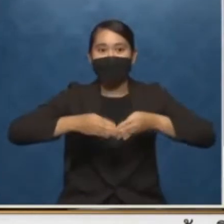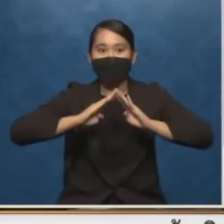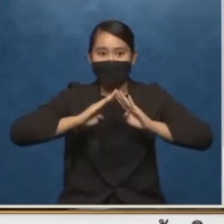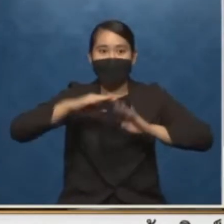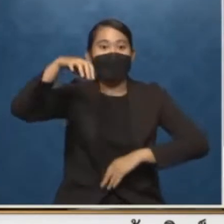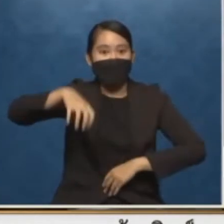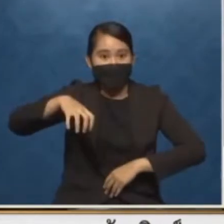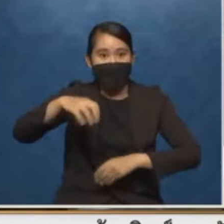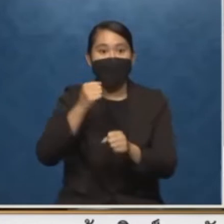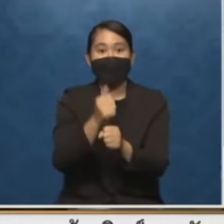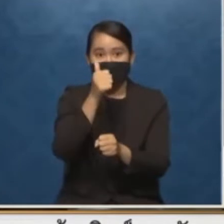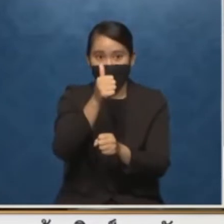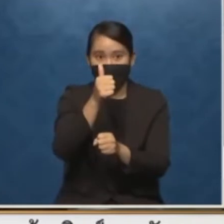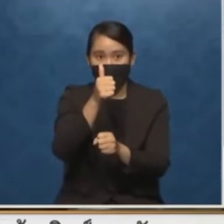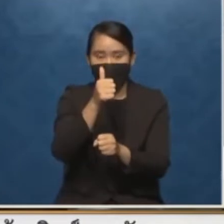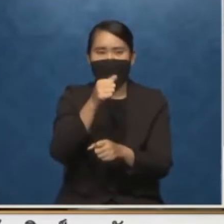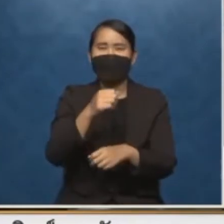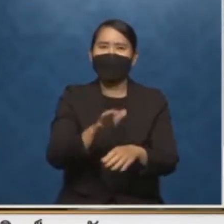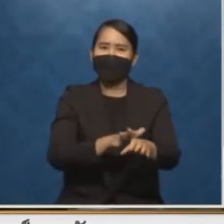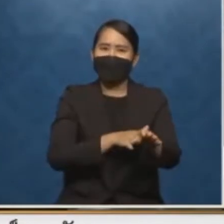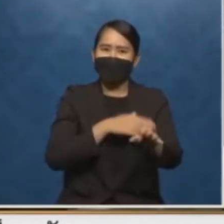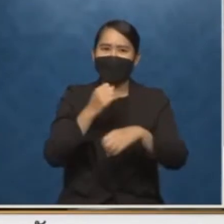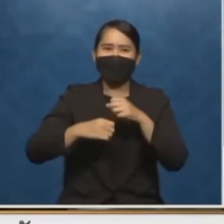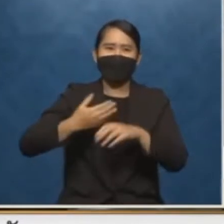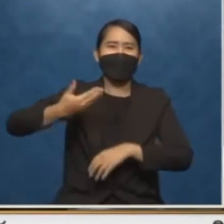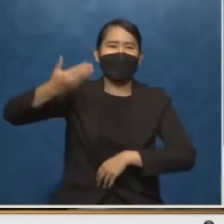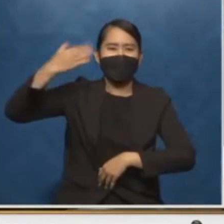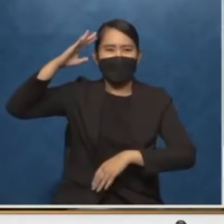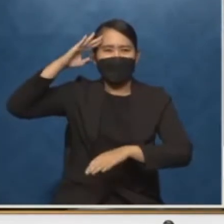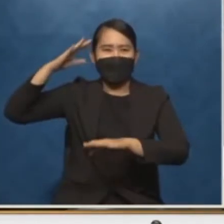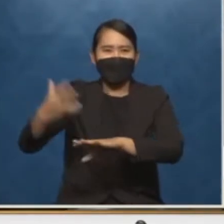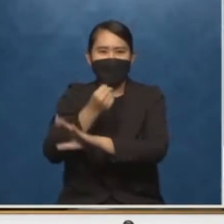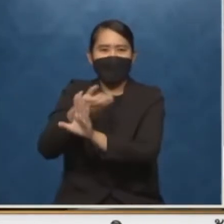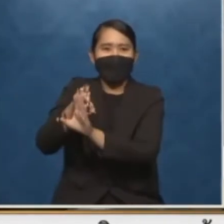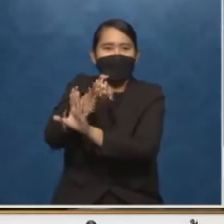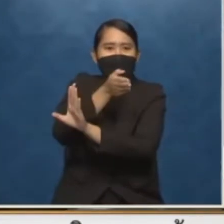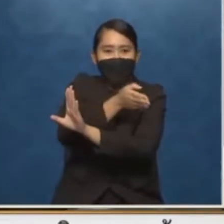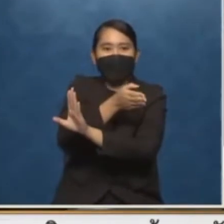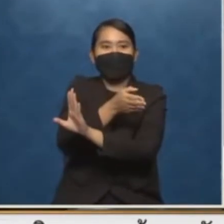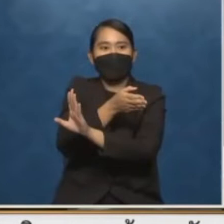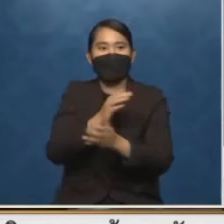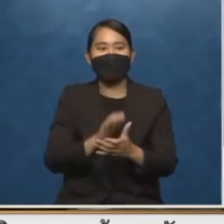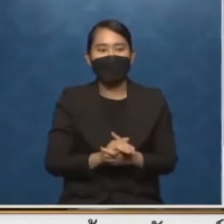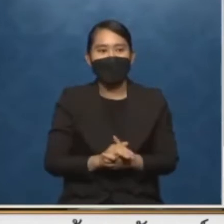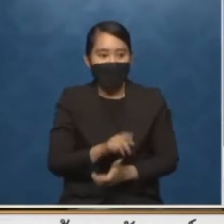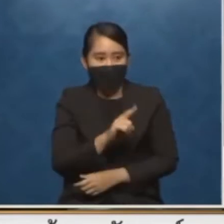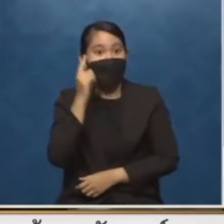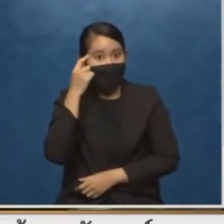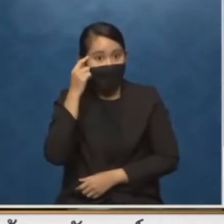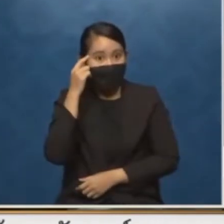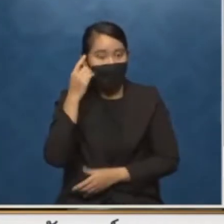แก้วไปแล้วตั้งแต่สมัยก่อนยึดอำนาจอ่ะก่อนรัฐประหารอันนี้ท่านอาจจะไม่รู้นะแต่ว่